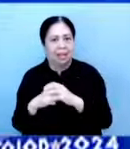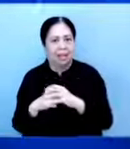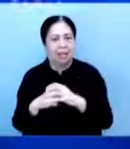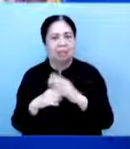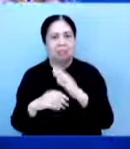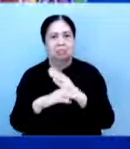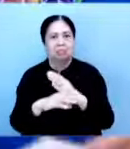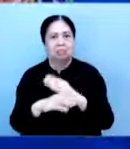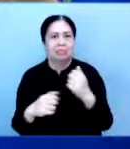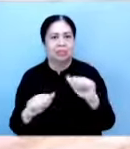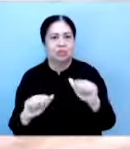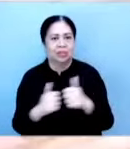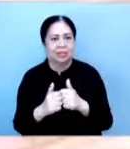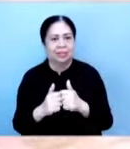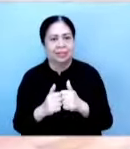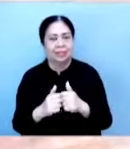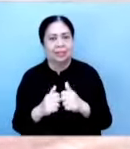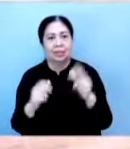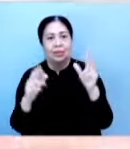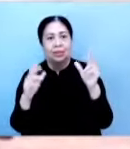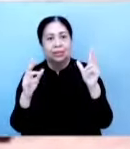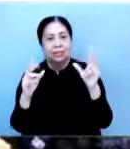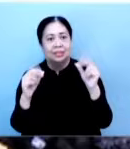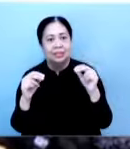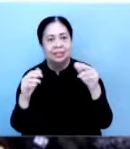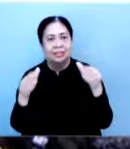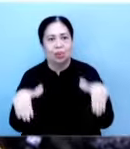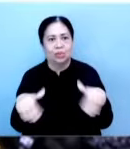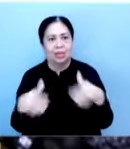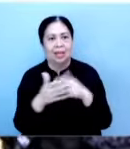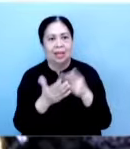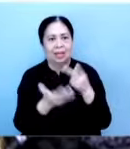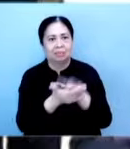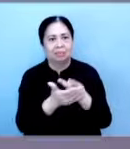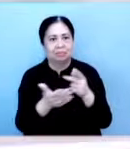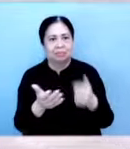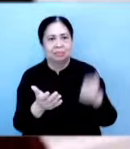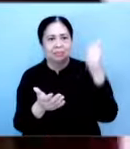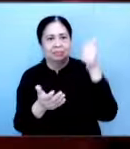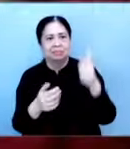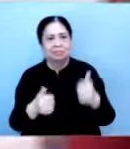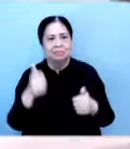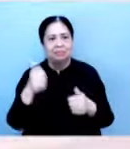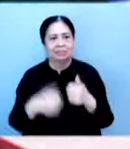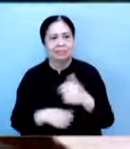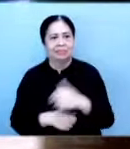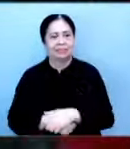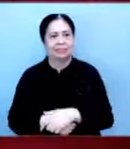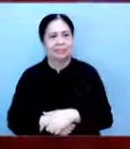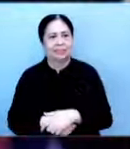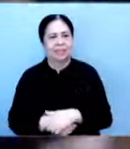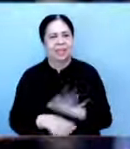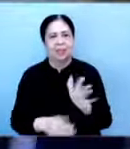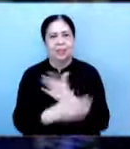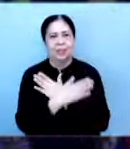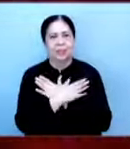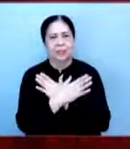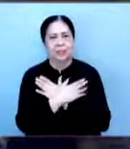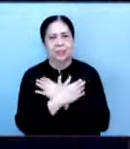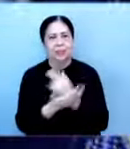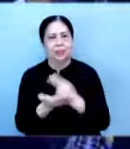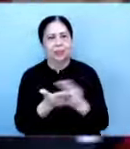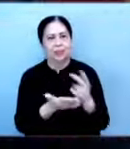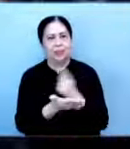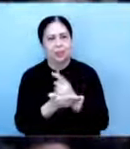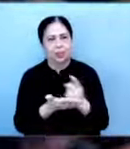JM ang inuwing premyo ng tatlong manlalaro samantala Pahinga muna ngayong semana Santa ang